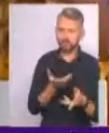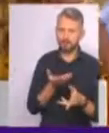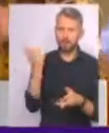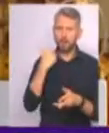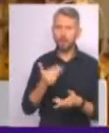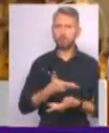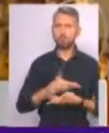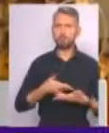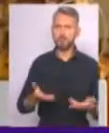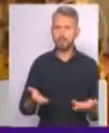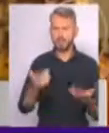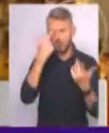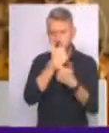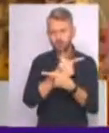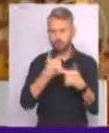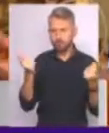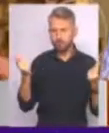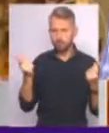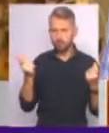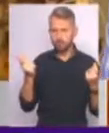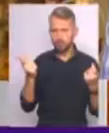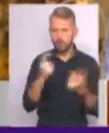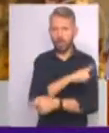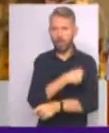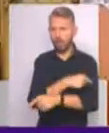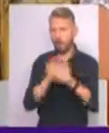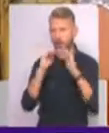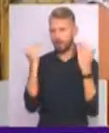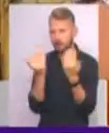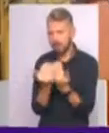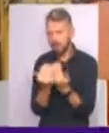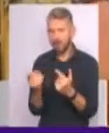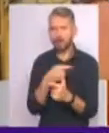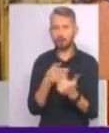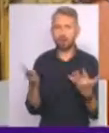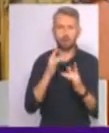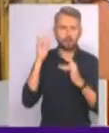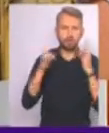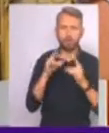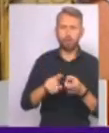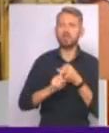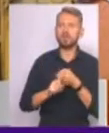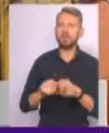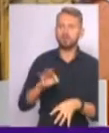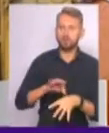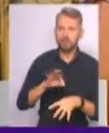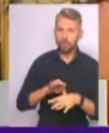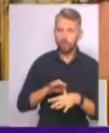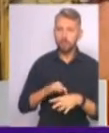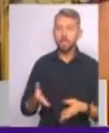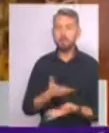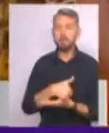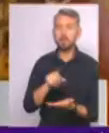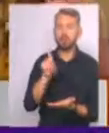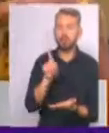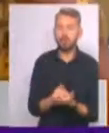ми оголошуємо карантин, давайте так говорити, або якусь тривогу по інфекційному захворюванню, ми